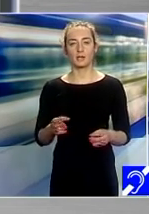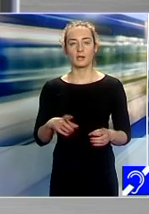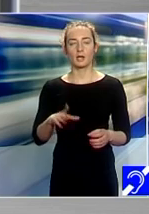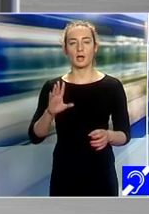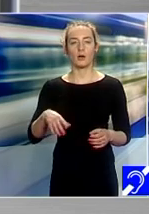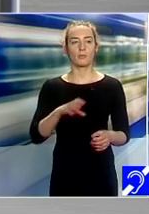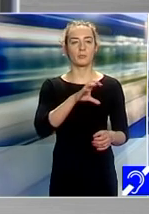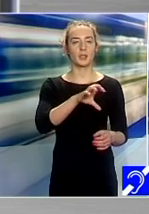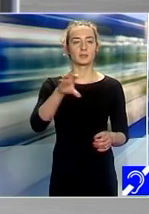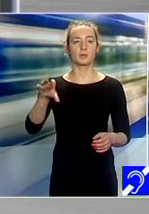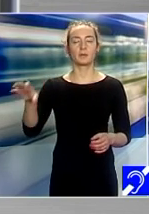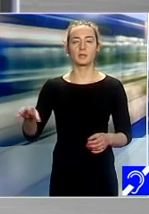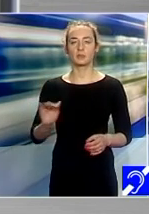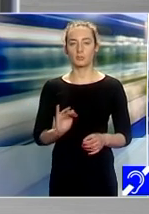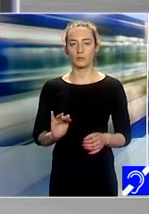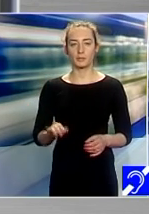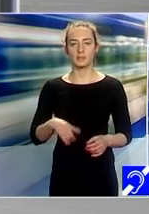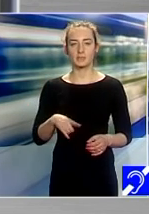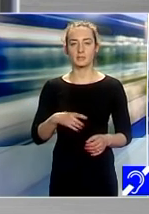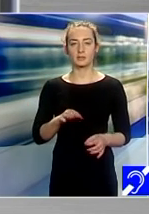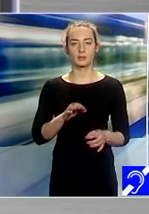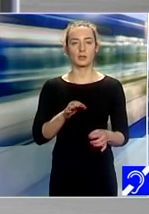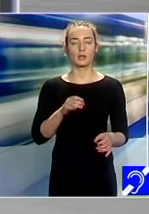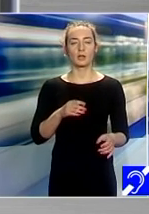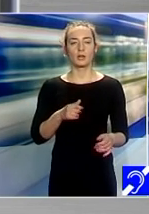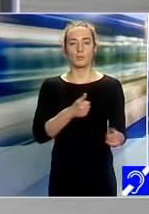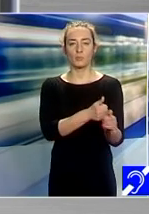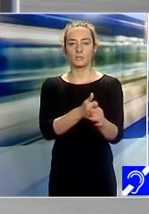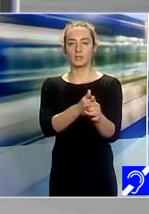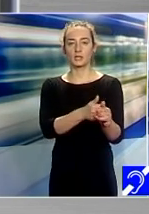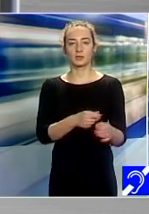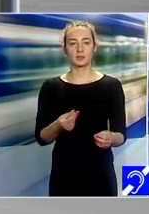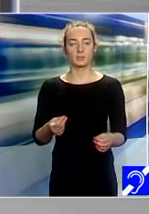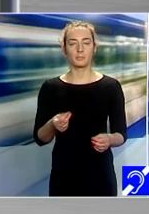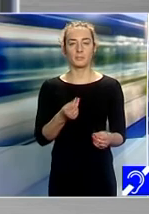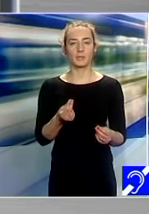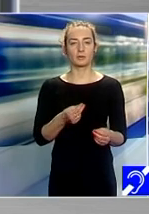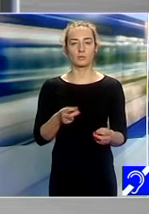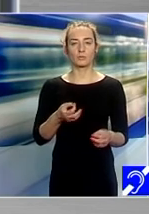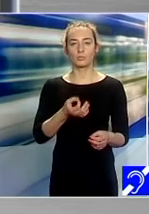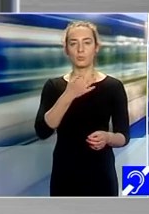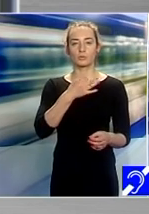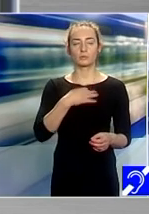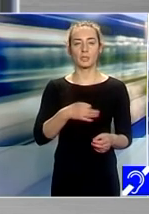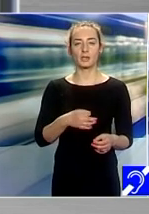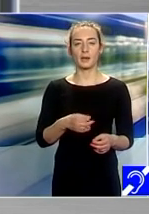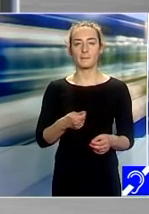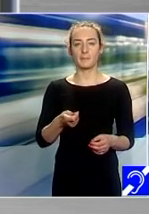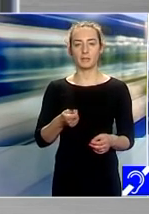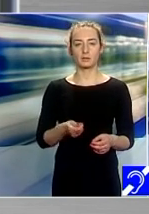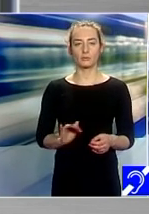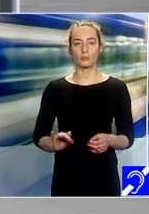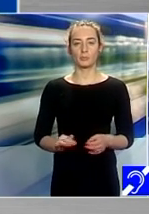plasament copii sunt monitorizate din punctul de vedere al consumării acelei alocații.